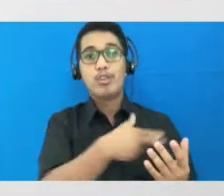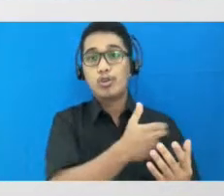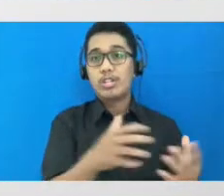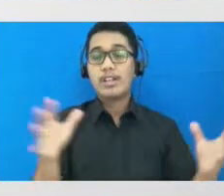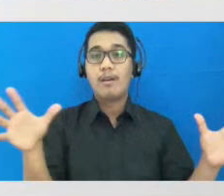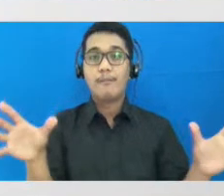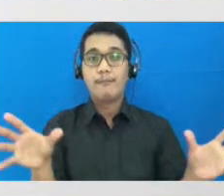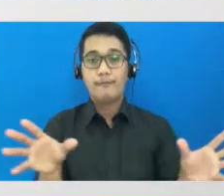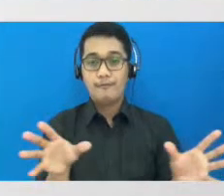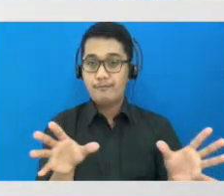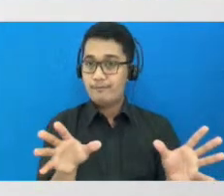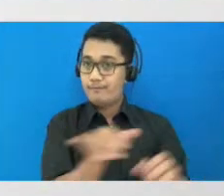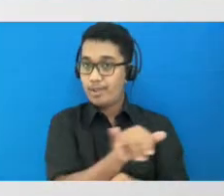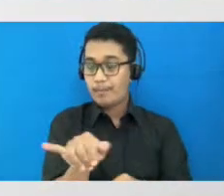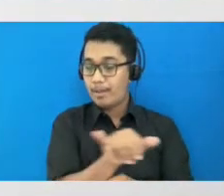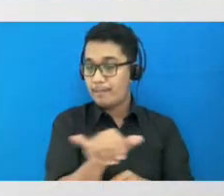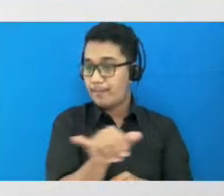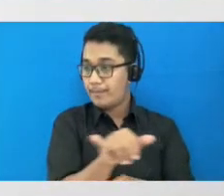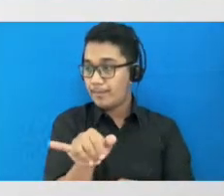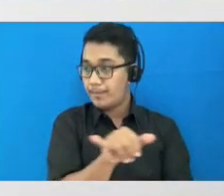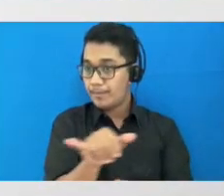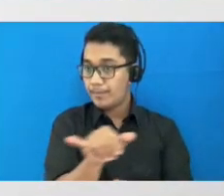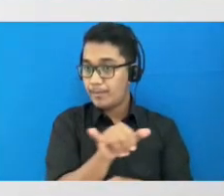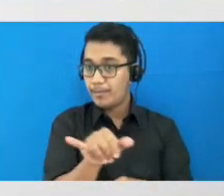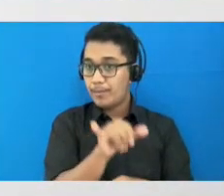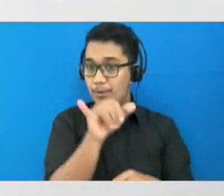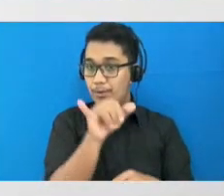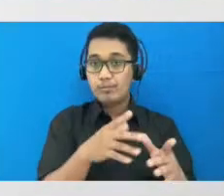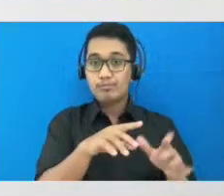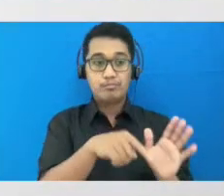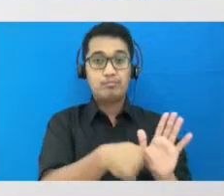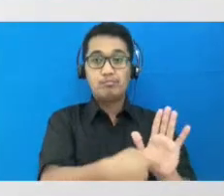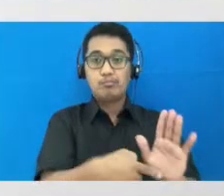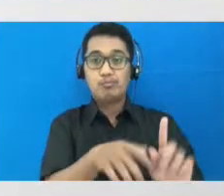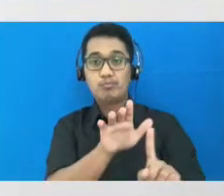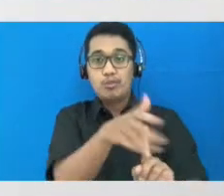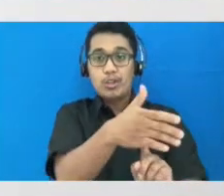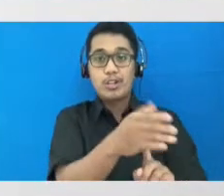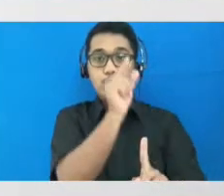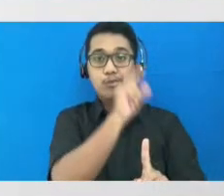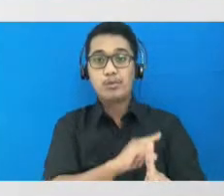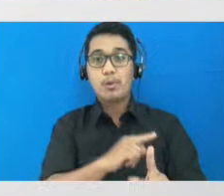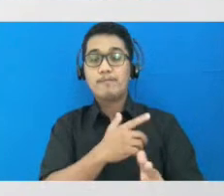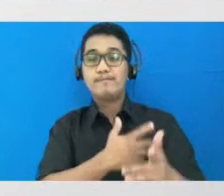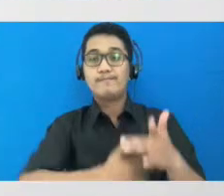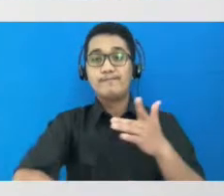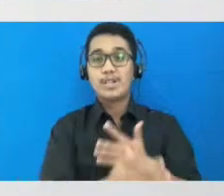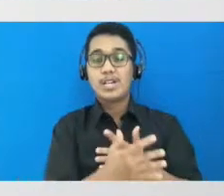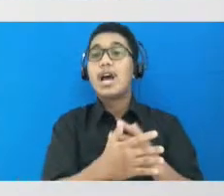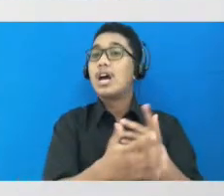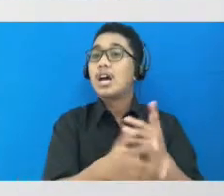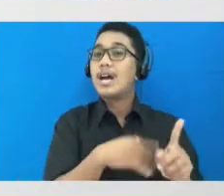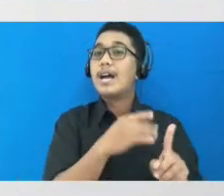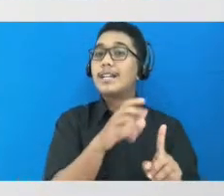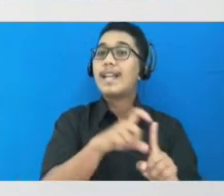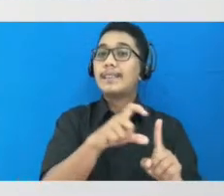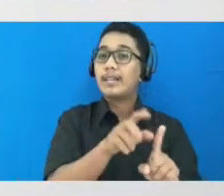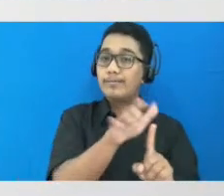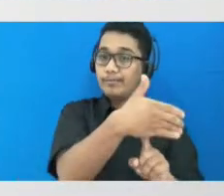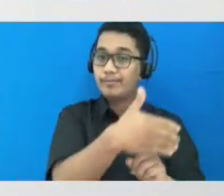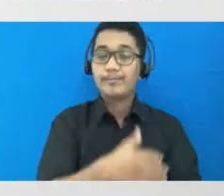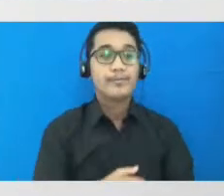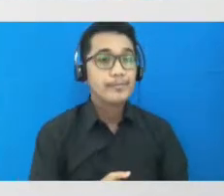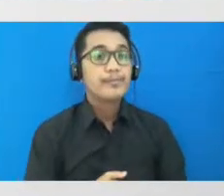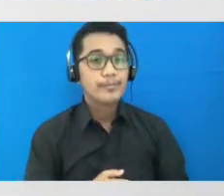kedua entitas ini sama-sama memasukkan perlindungan atas privasi dan juga perlindungan data di dalam konstitusinya masing-masing.